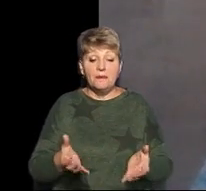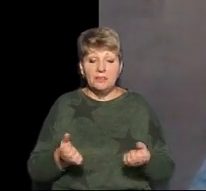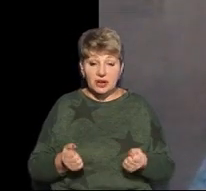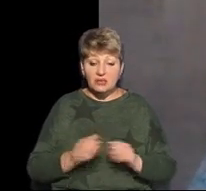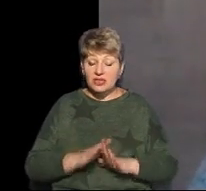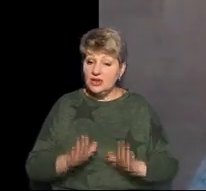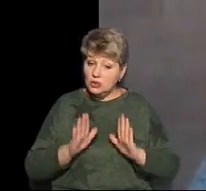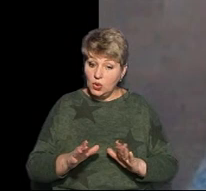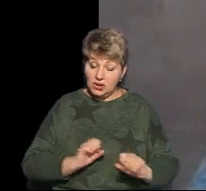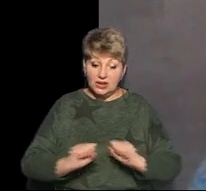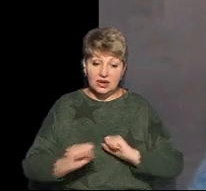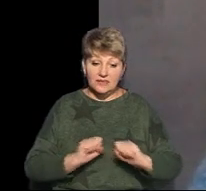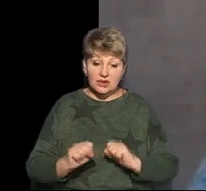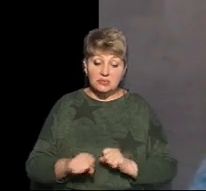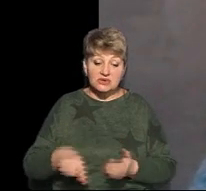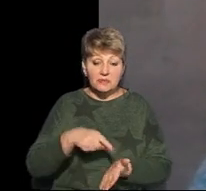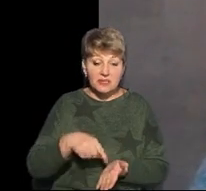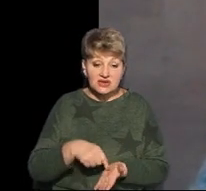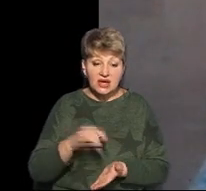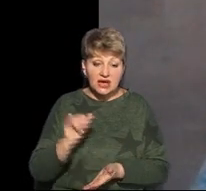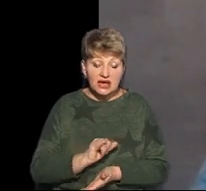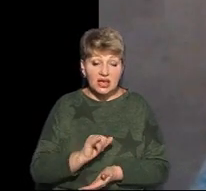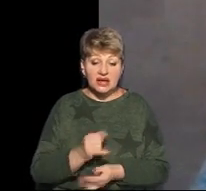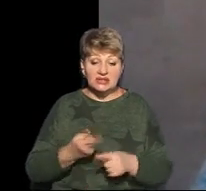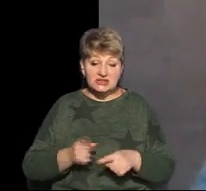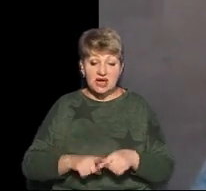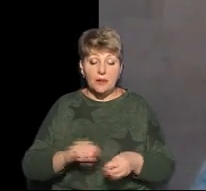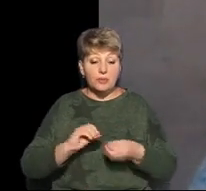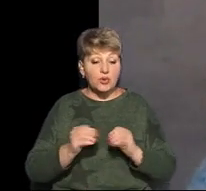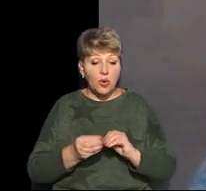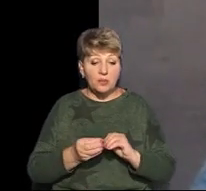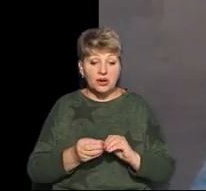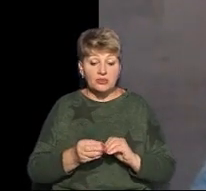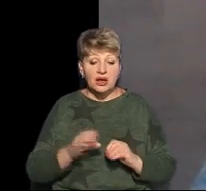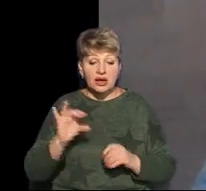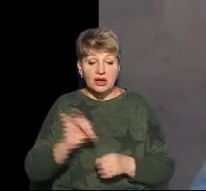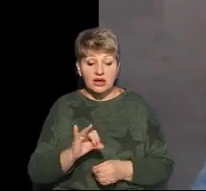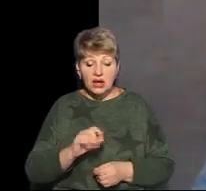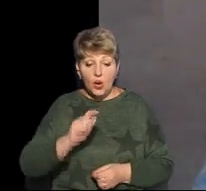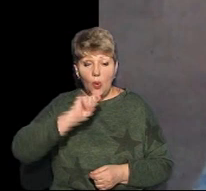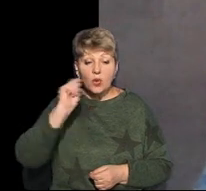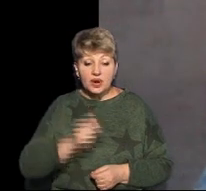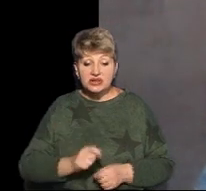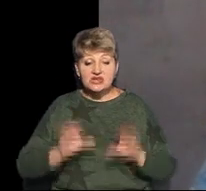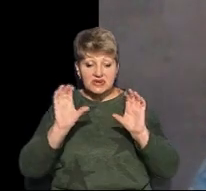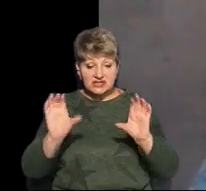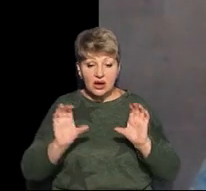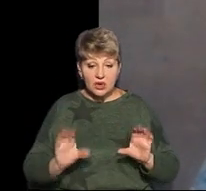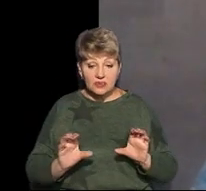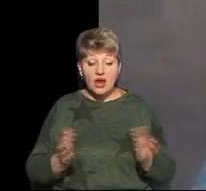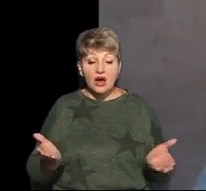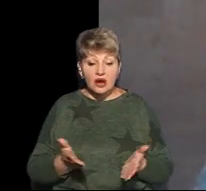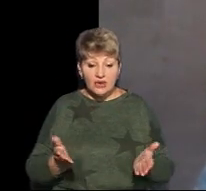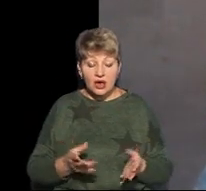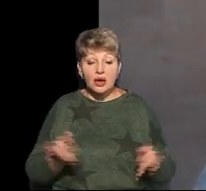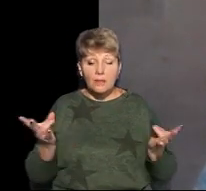тільки керівництвом міста, а, я вам скажу, більше всього це проблема і недолугого українського законодавства, яке,